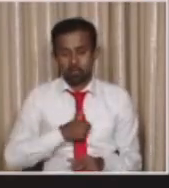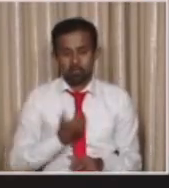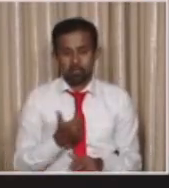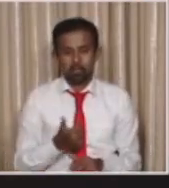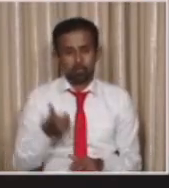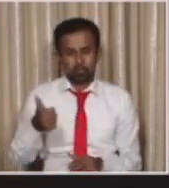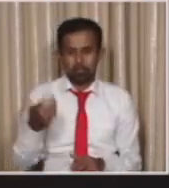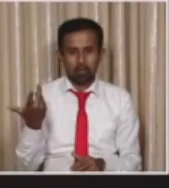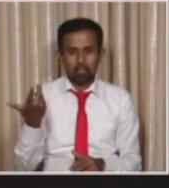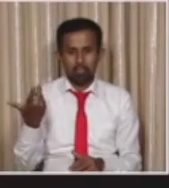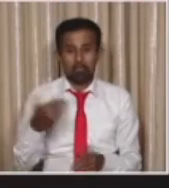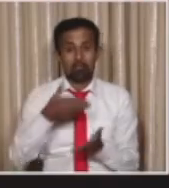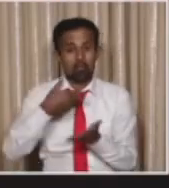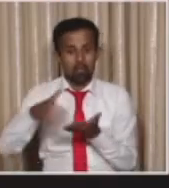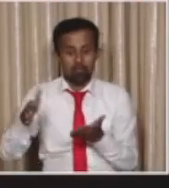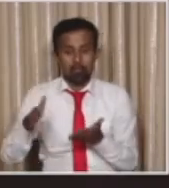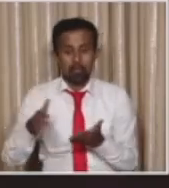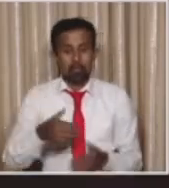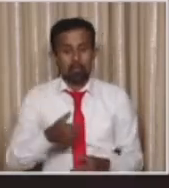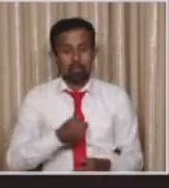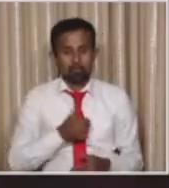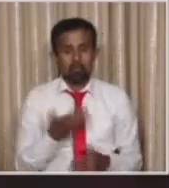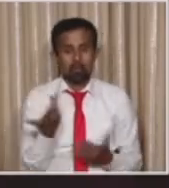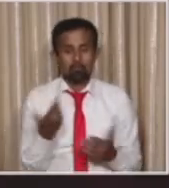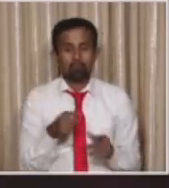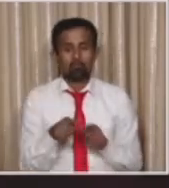नैंदे उन्नाट या वैंकरण अभी विरुद्ध वगैक